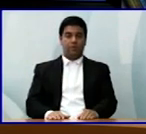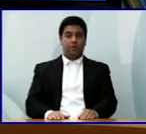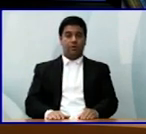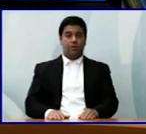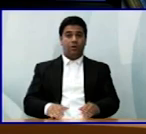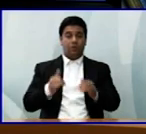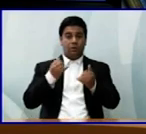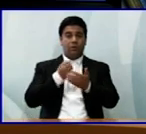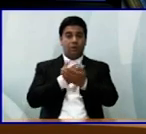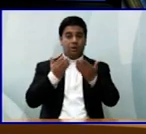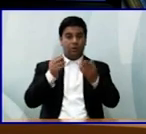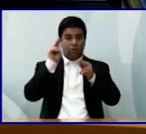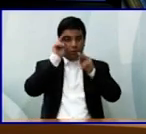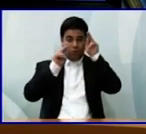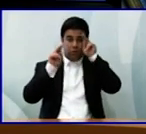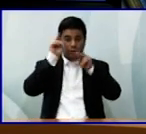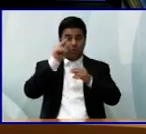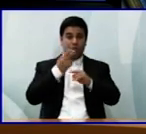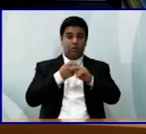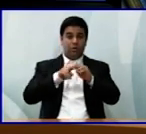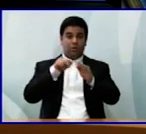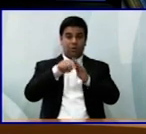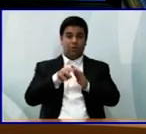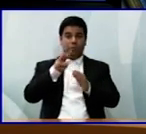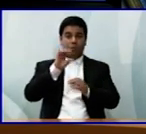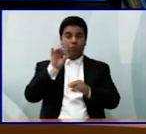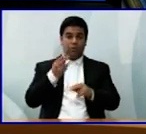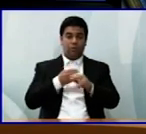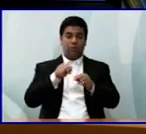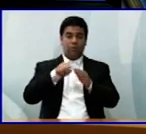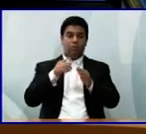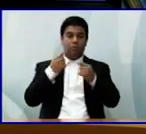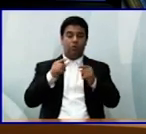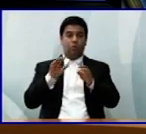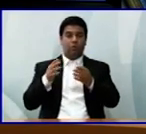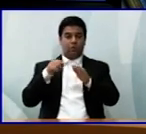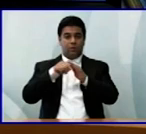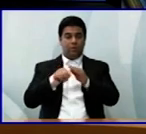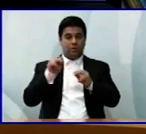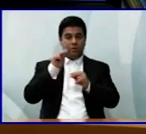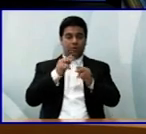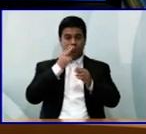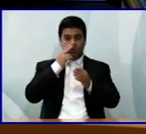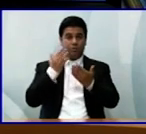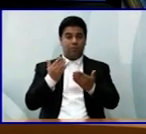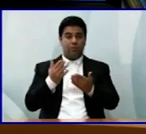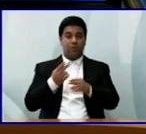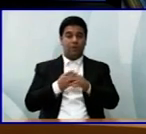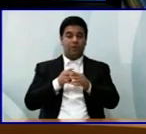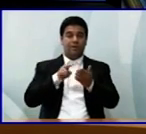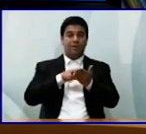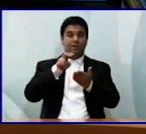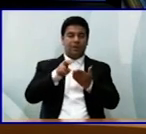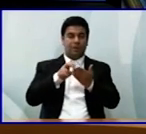Endi hurmatli o'quvchilar, keling modulning bu holatdan boshqacha boshqa usulda yechilishini ham o'rgatib o'taylik. Sakrash usuli